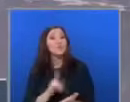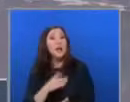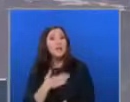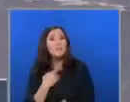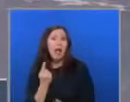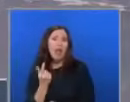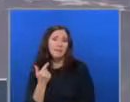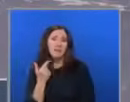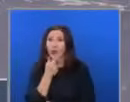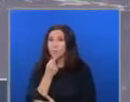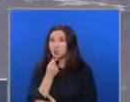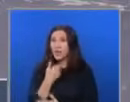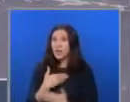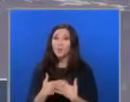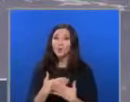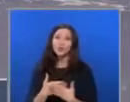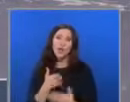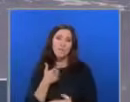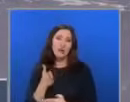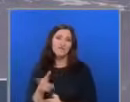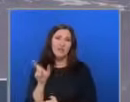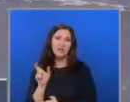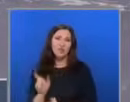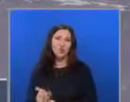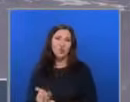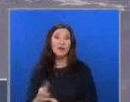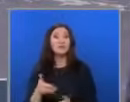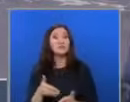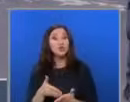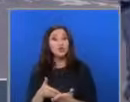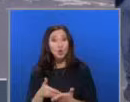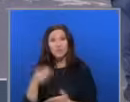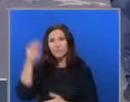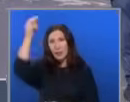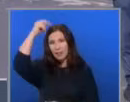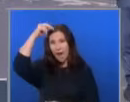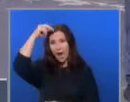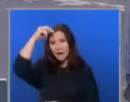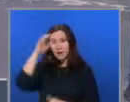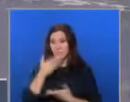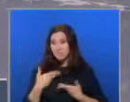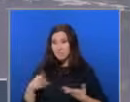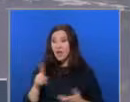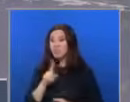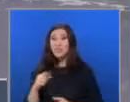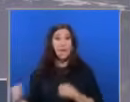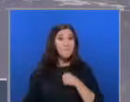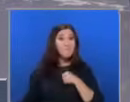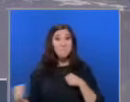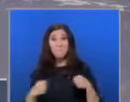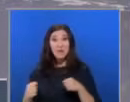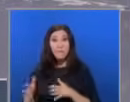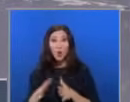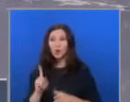има елементарни познания по отношение права на човек. Защото в България ние не бием хора,